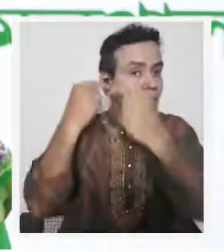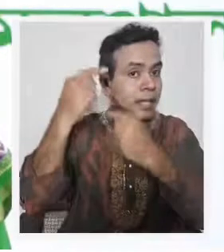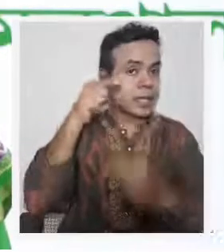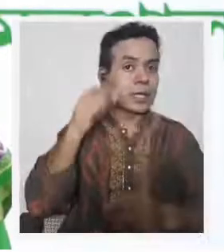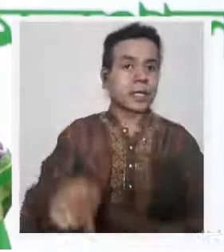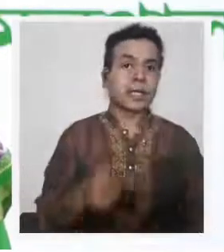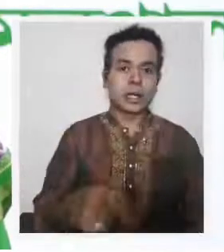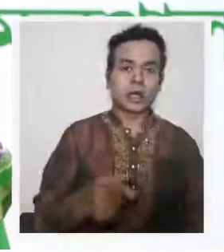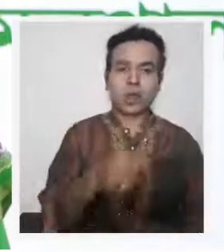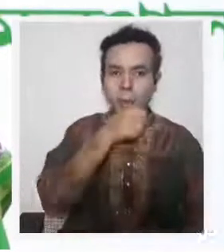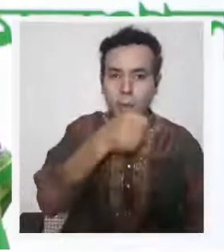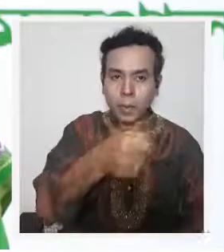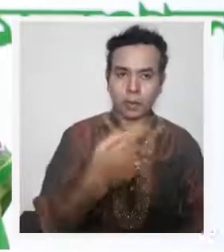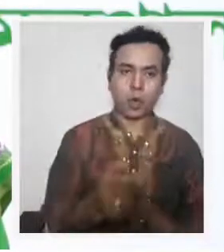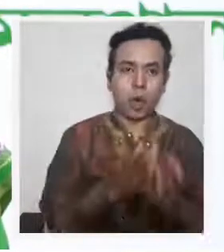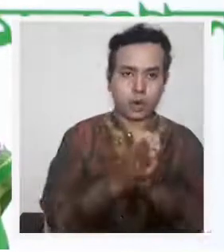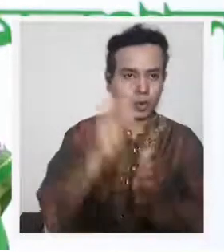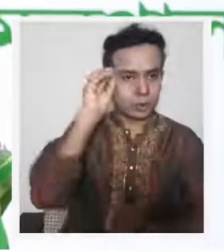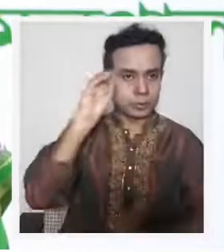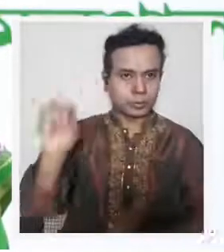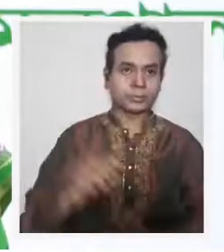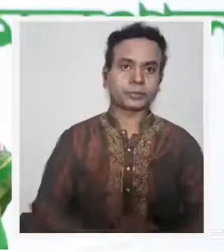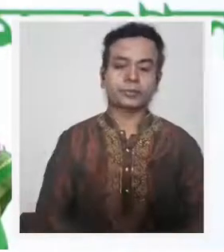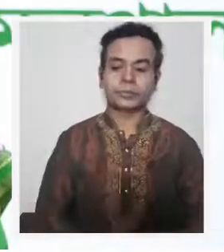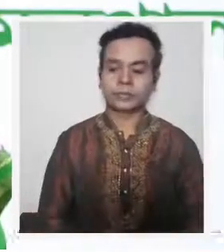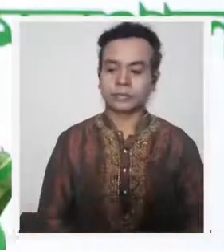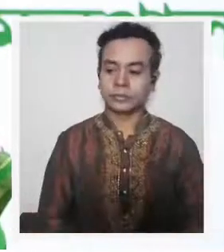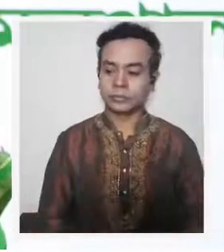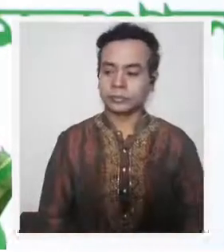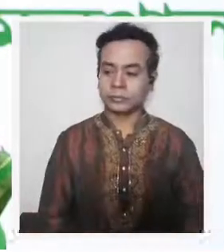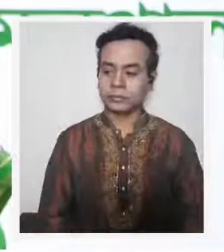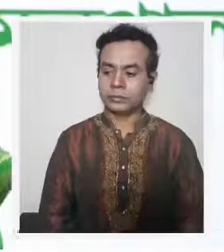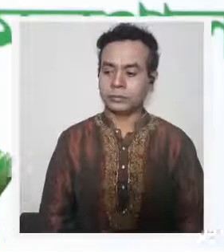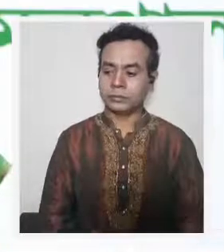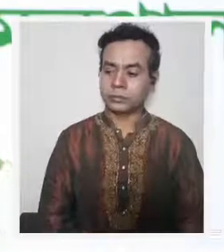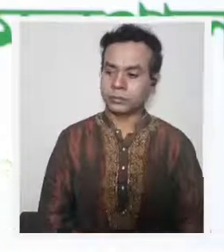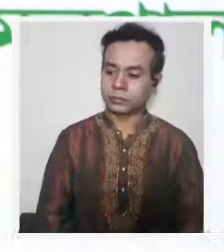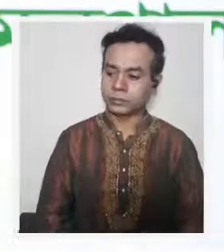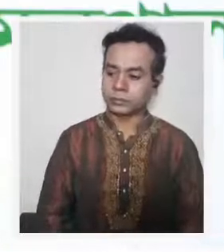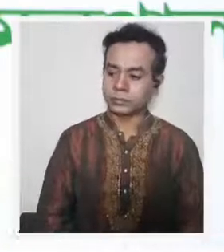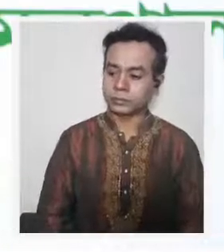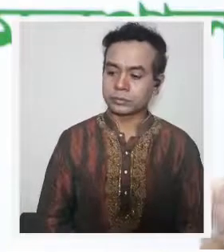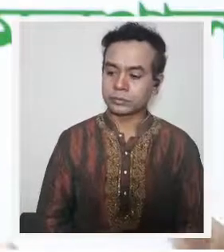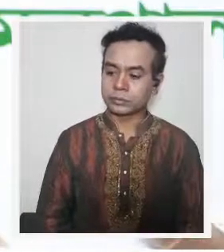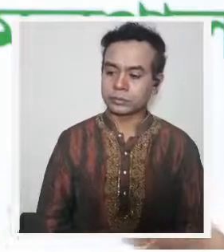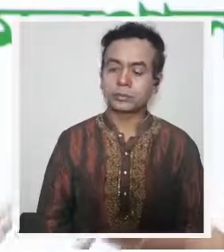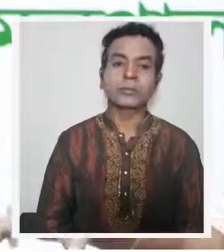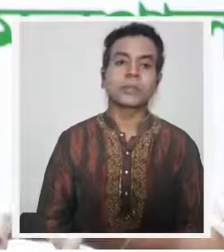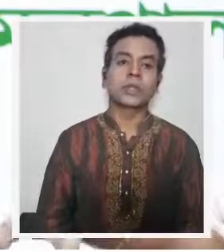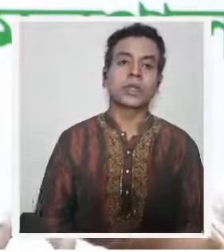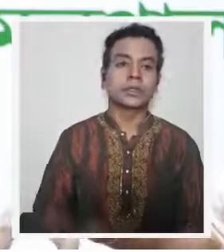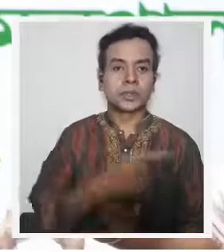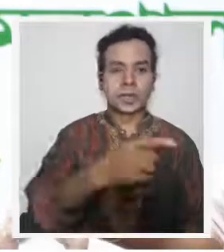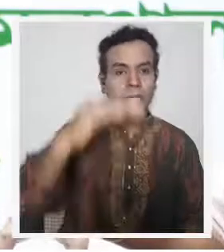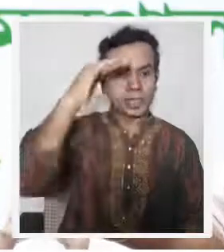অতিরিক্ত মহাপরিচালক প্ল্যানিং এবং গবেষণাকে কিছু বলার জন্য অনুরোধ করছি।